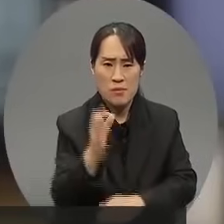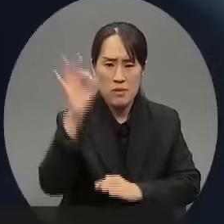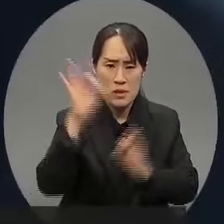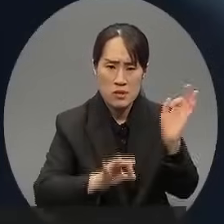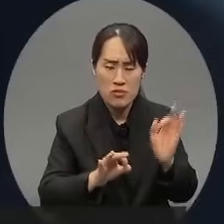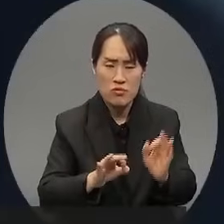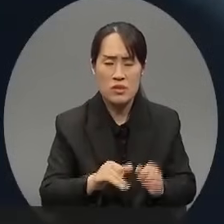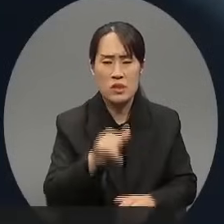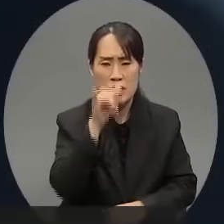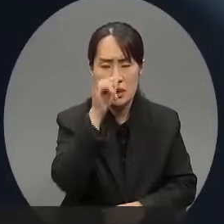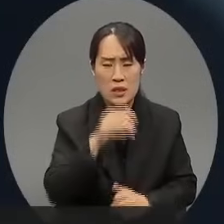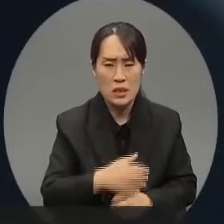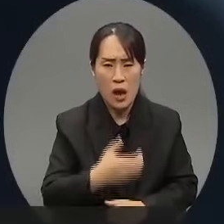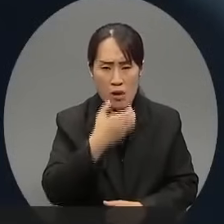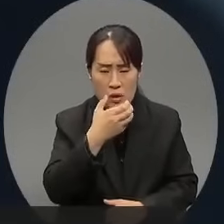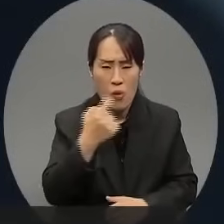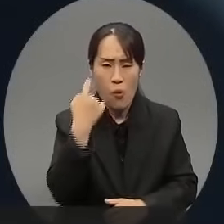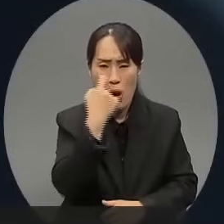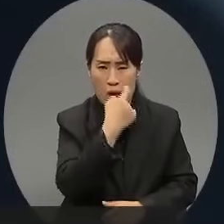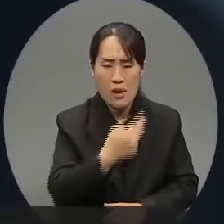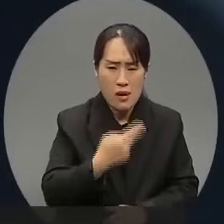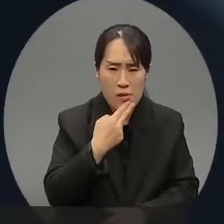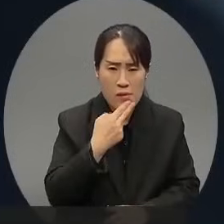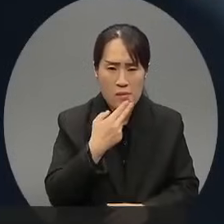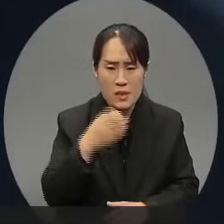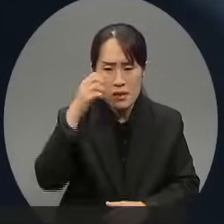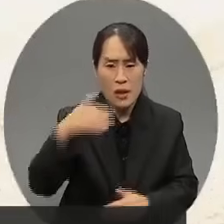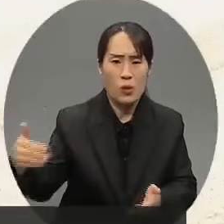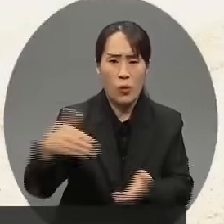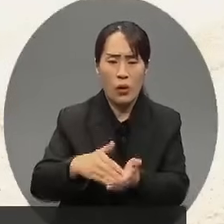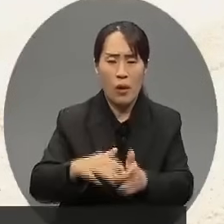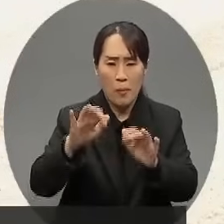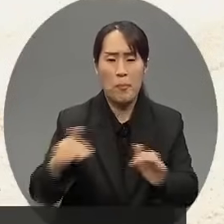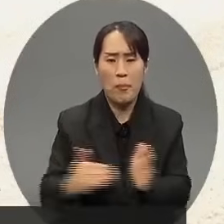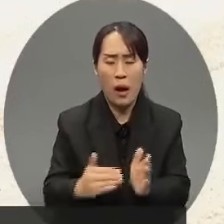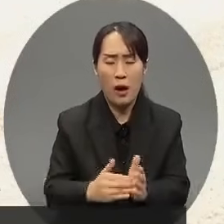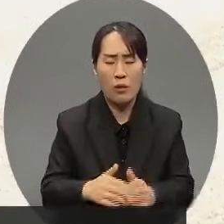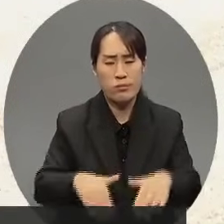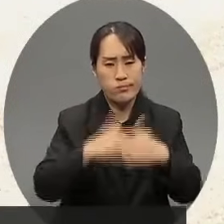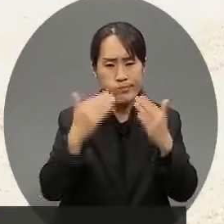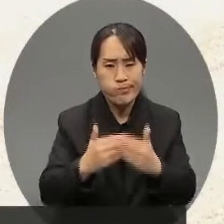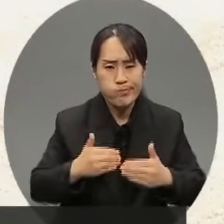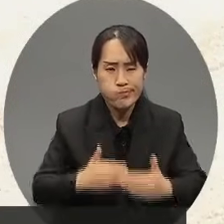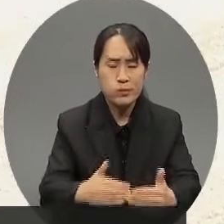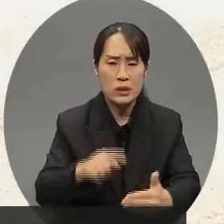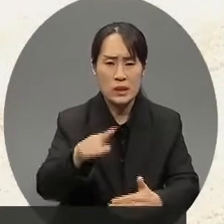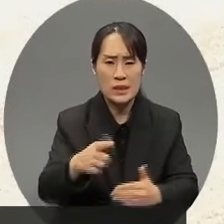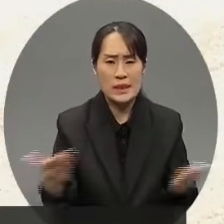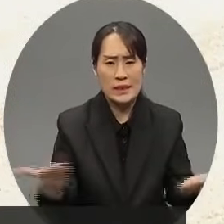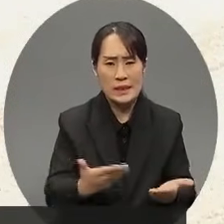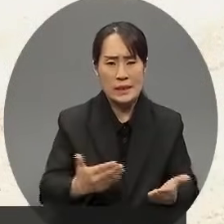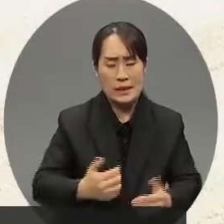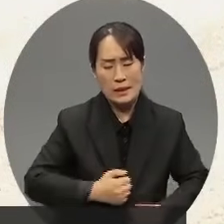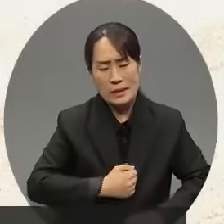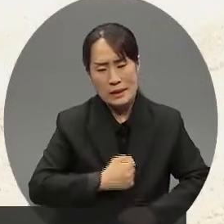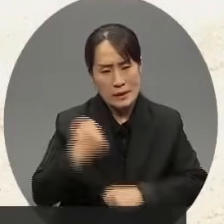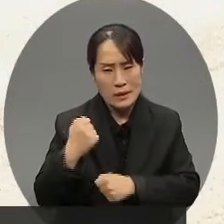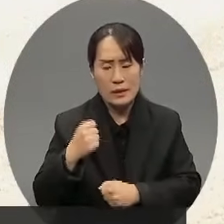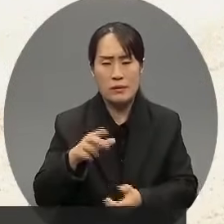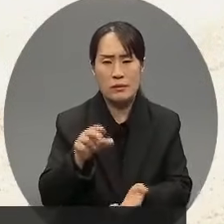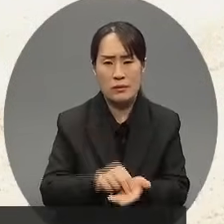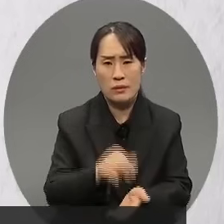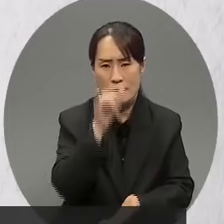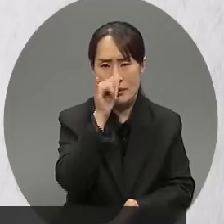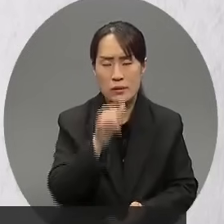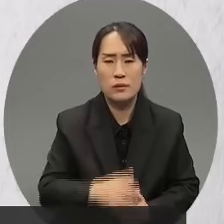시작해 무전으로 제차 확인하지 않고 도착 처리를 하는 등 전 과정에서 업무상 의무를 다하지 않았다고